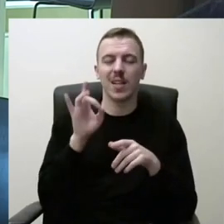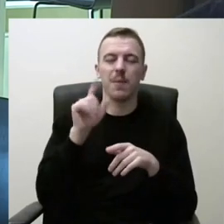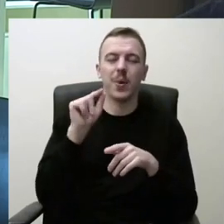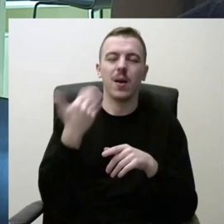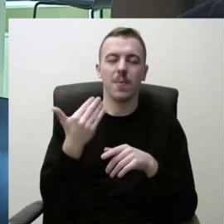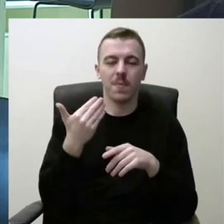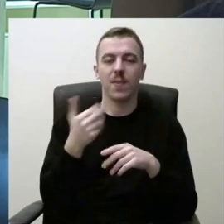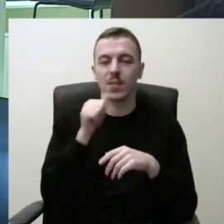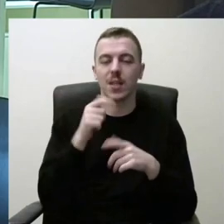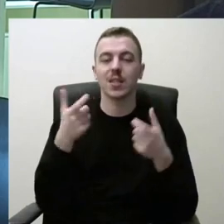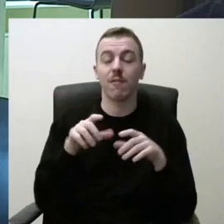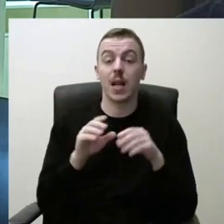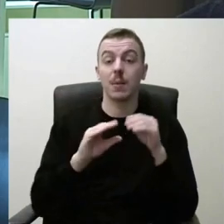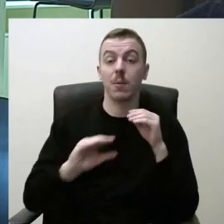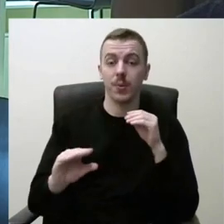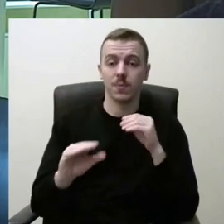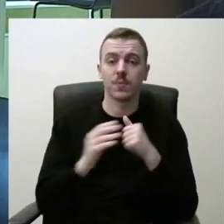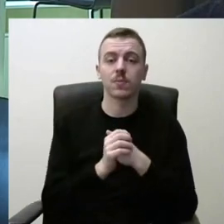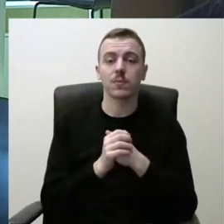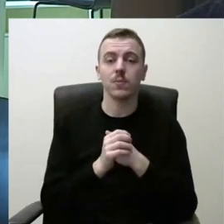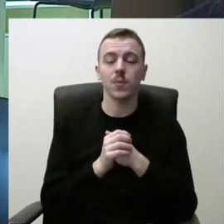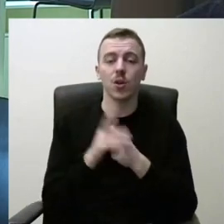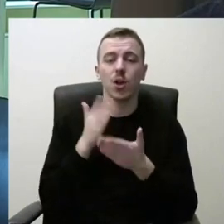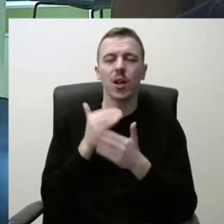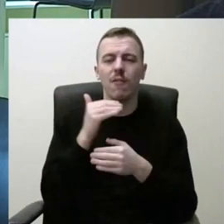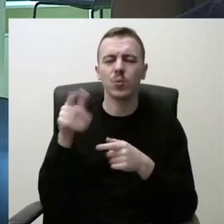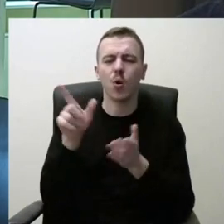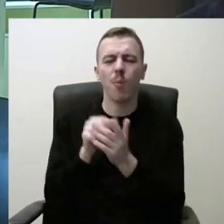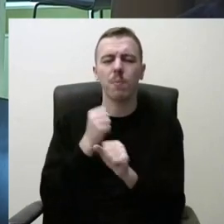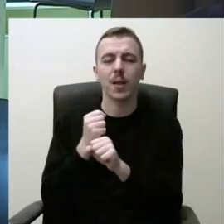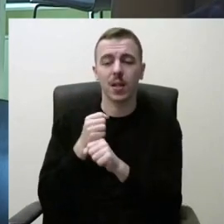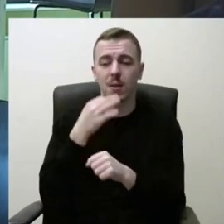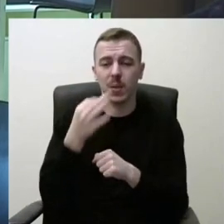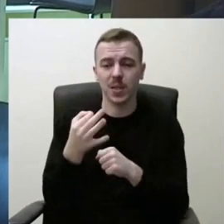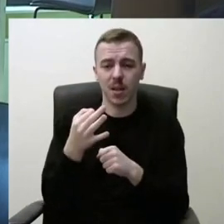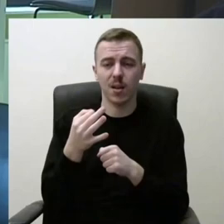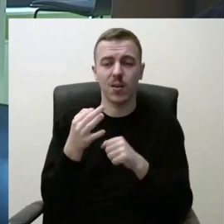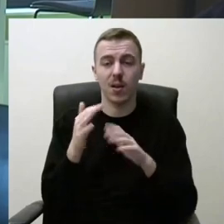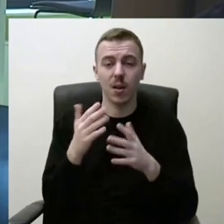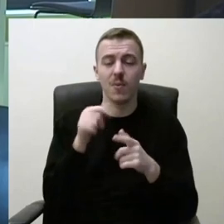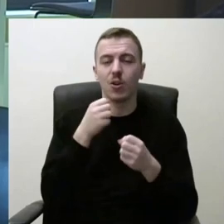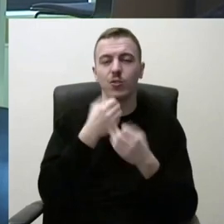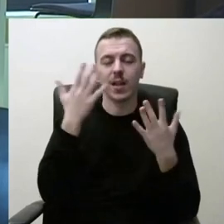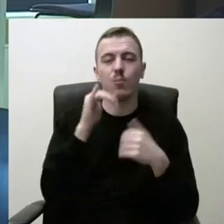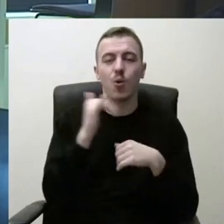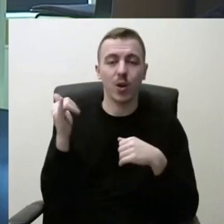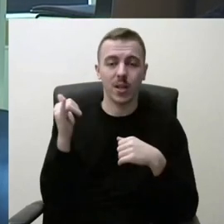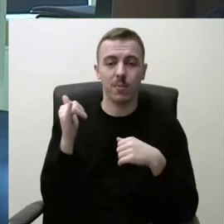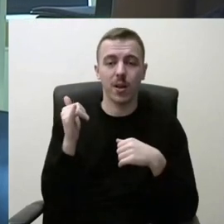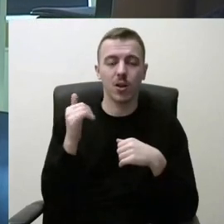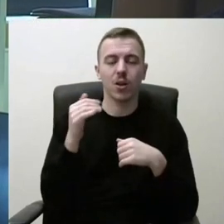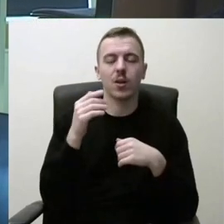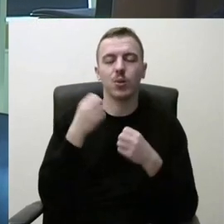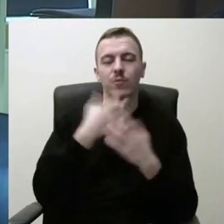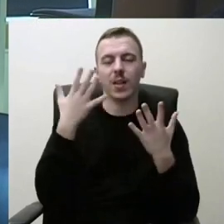keliavo savivaldybėm ir konkrečiai nurodytom funkcijom tie pinigai turi būti išleisti, viena iš jų švietimo kokybė ir švietimo